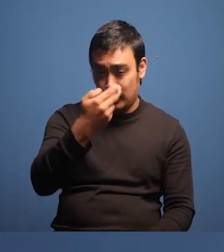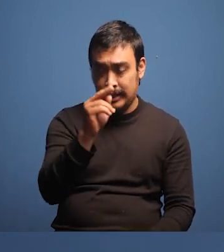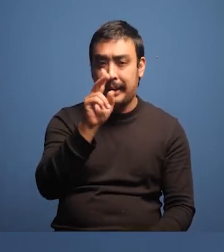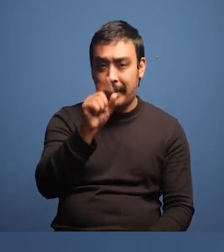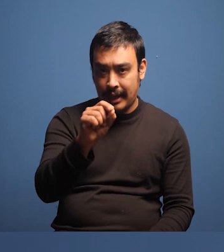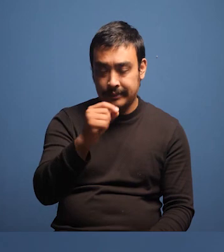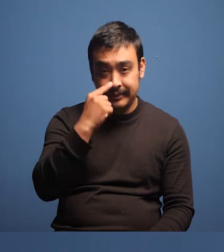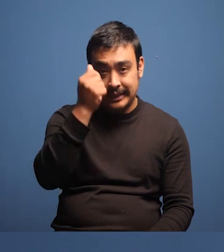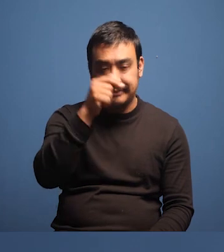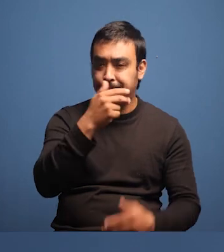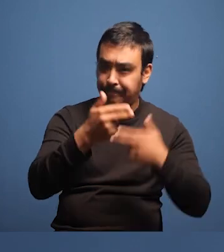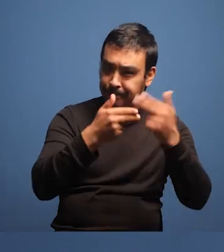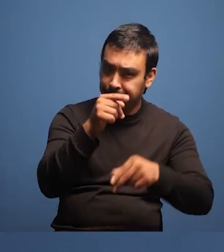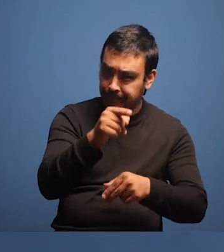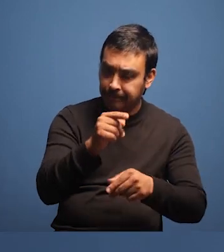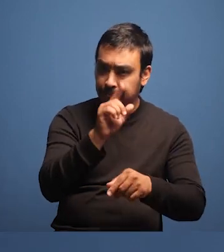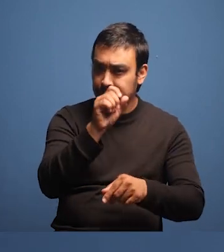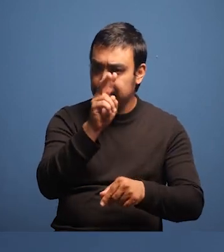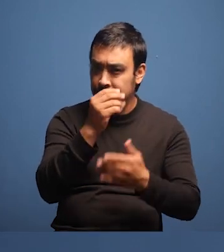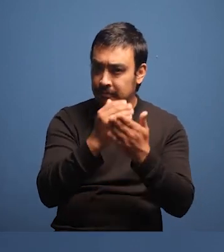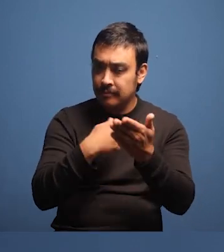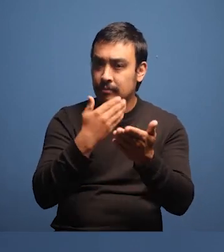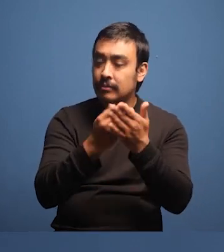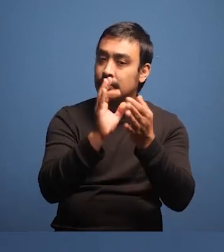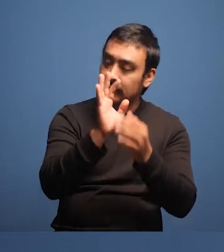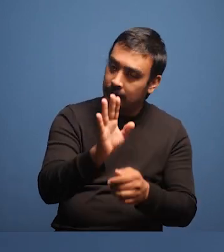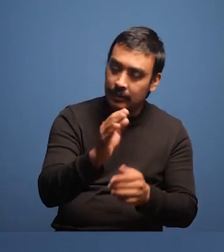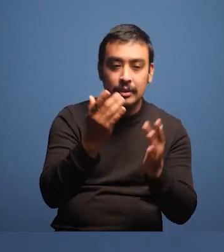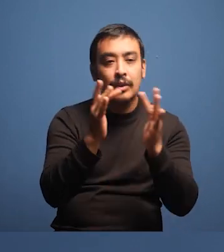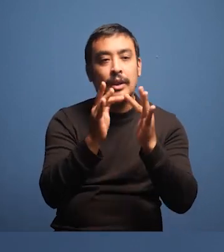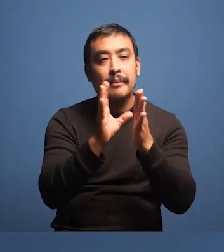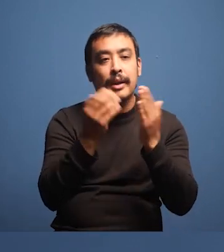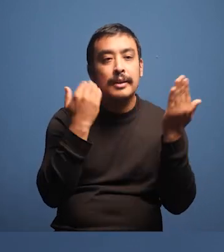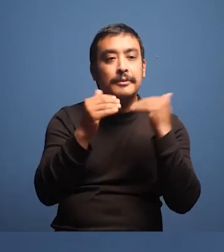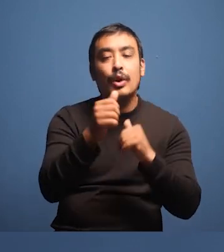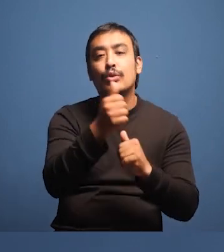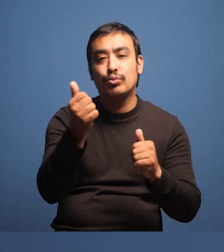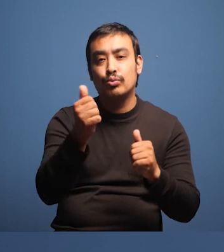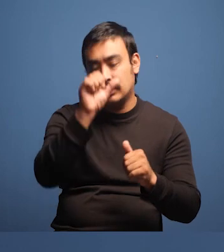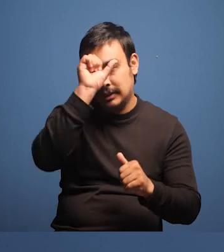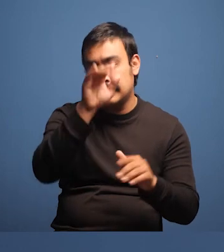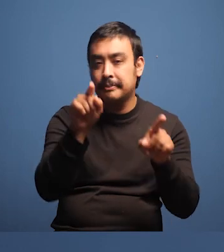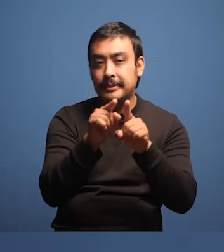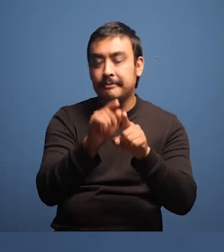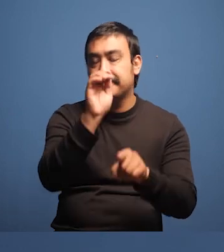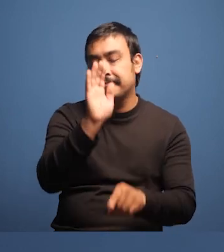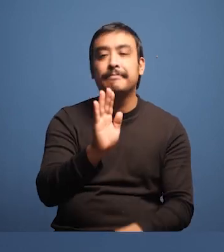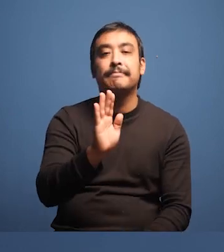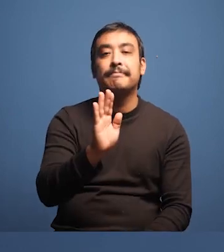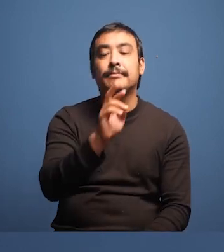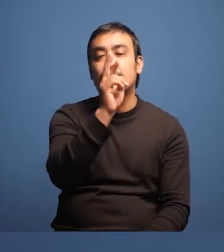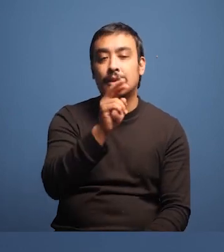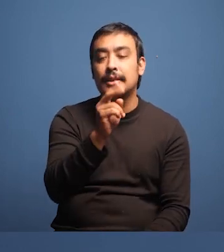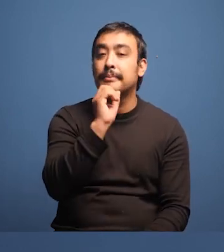होस्ट, र तपाईँहरूले चाहिँ त्यो लाइभ सेसन जोड्न सक्नुहुन्छ र अनलाइन हेरासमेन्ट सम्बन्धी चाहिँ अन्य जानकारीहरू पनि लिन सक्नुहुन्छ। र